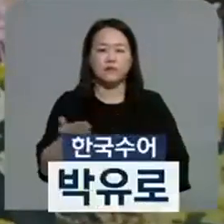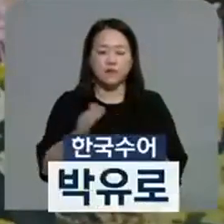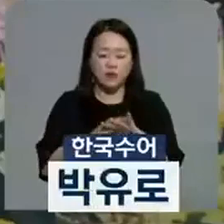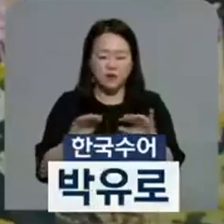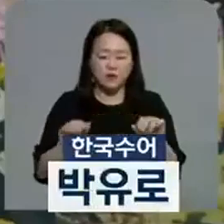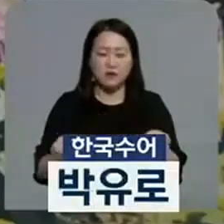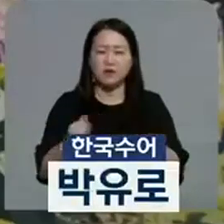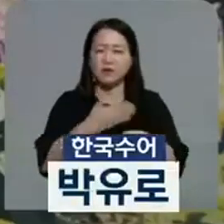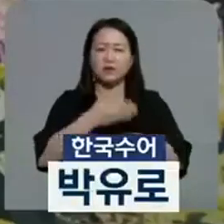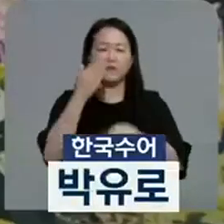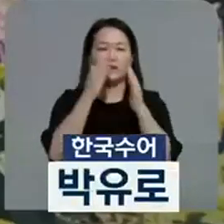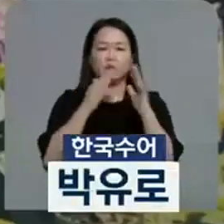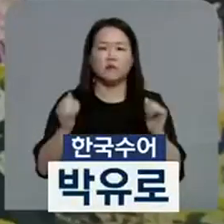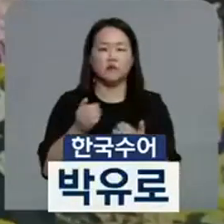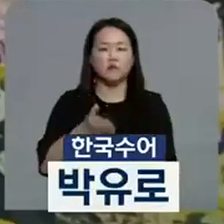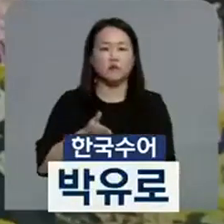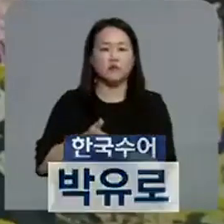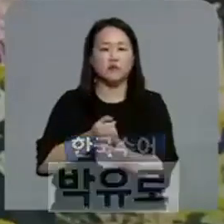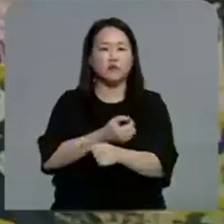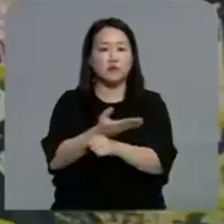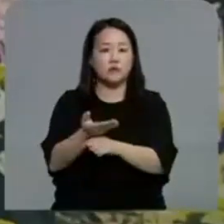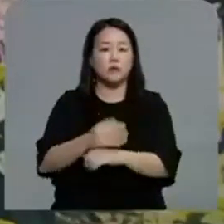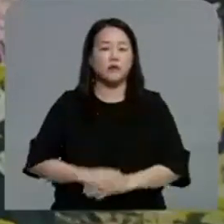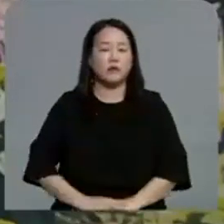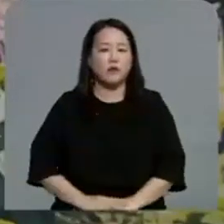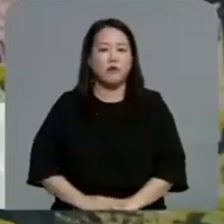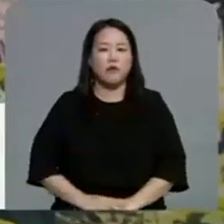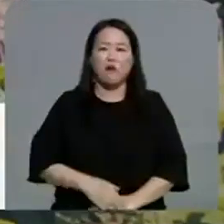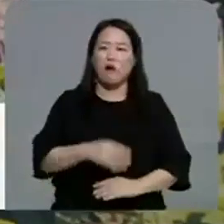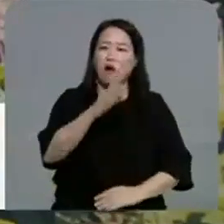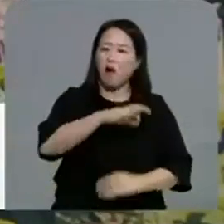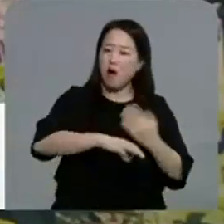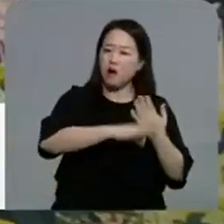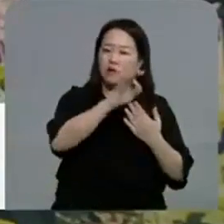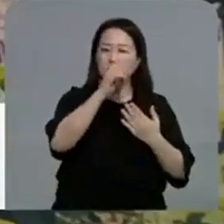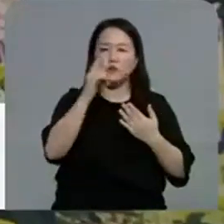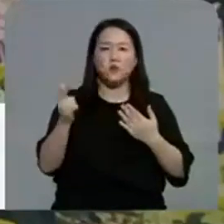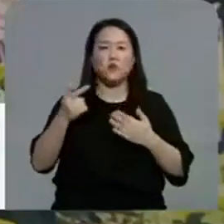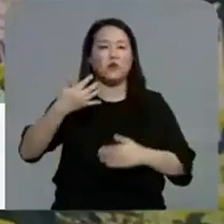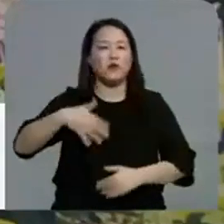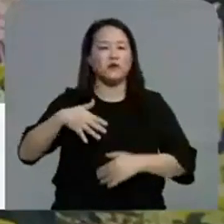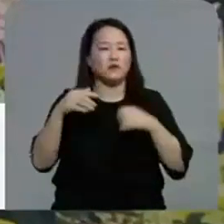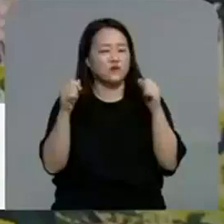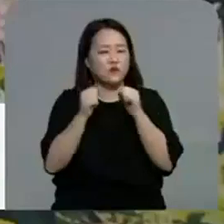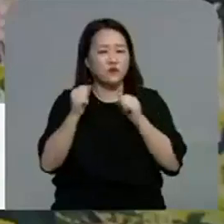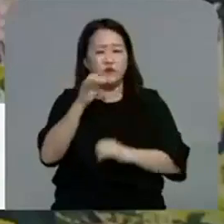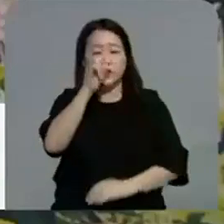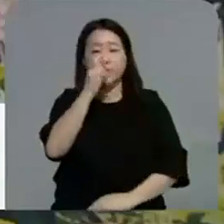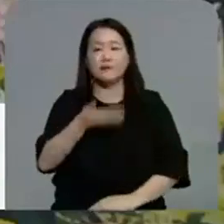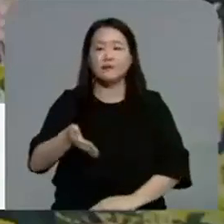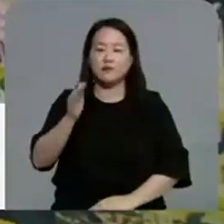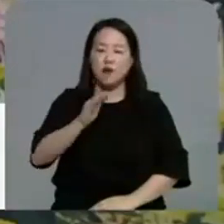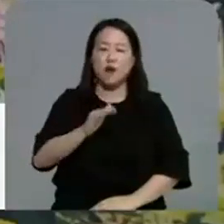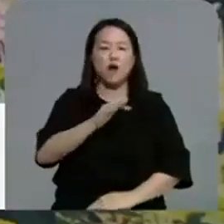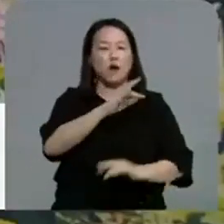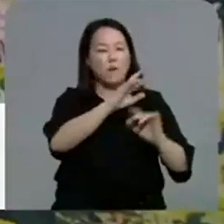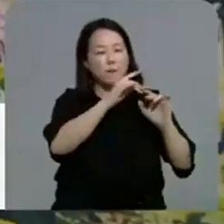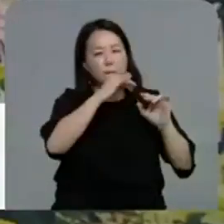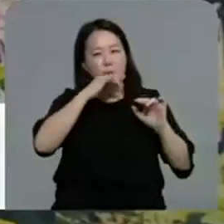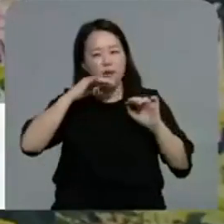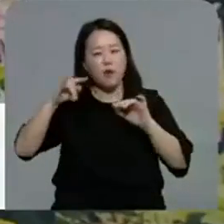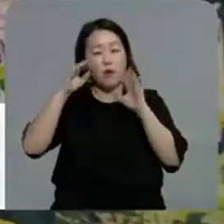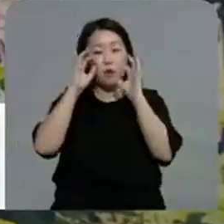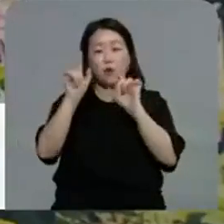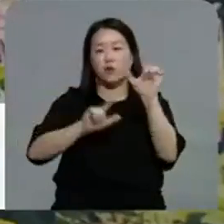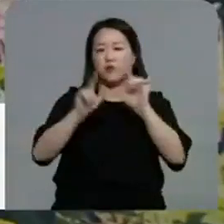여러분 안녕하십니까? 9시 전북권 뉴스입니다. 아침 저녁으로 아직 쌀쌀한 기운이 남아있지만 울긋불긋 꽃들의 향연이